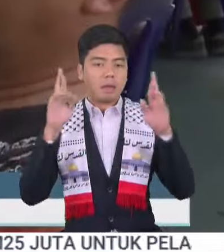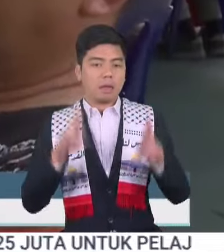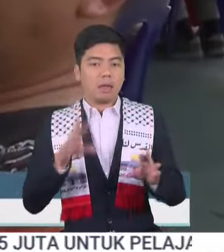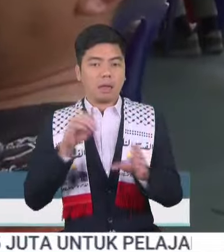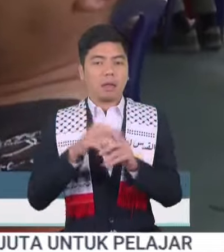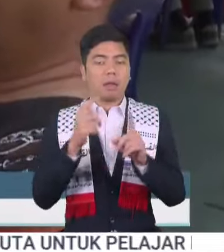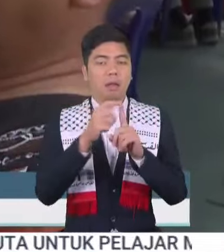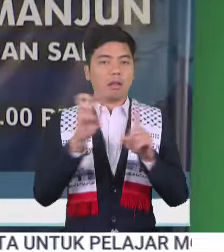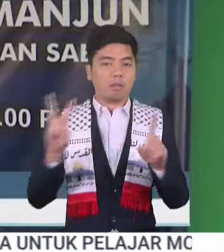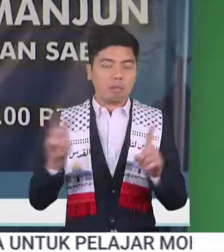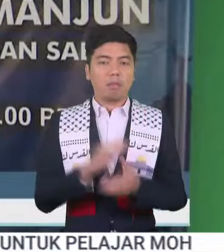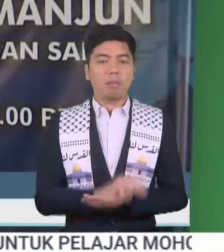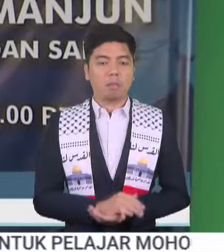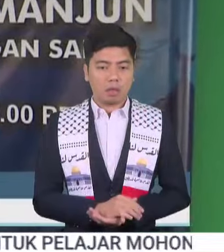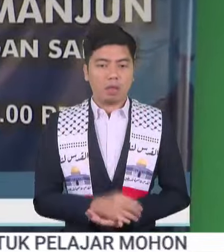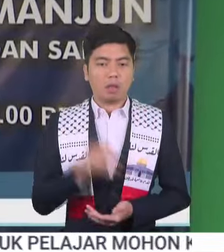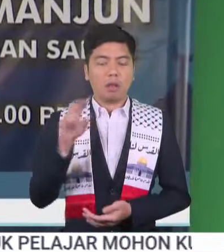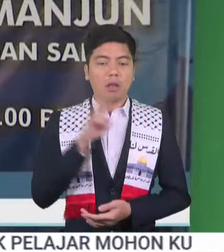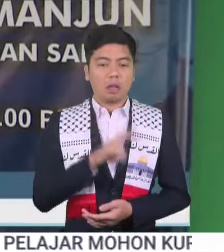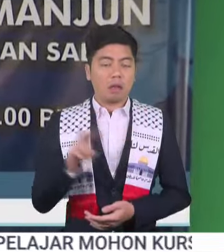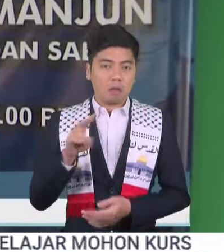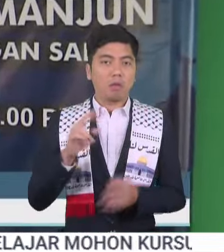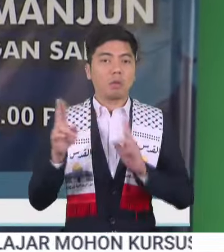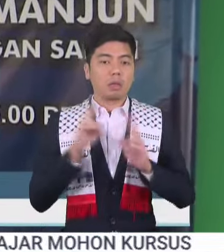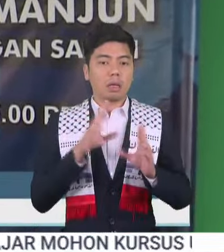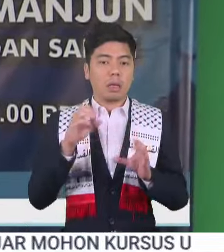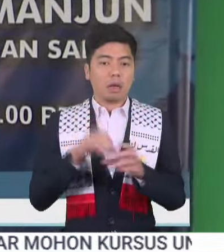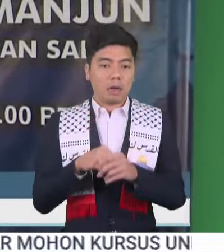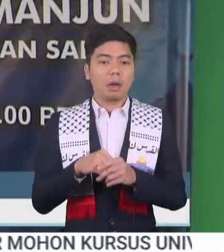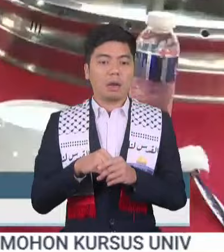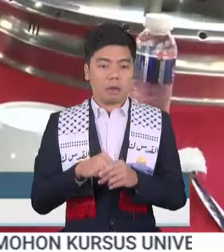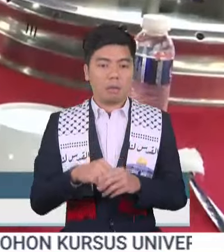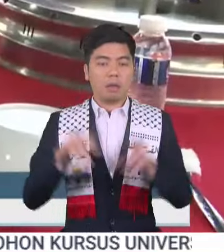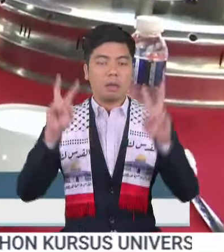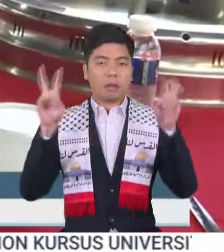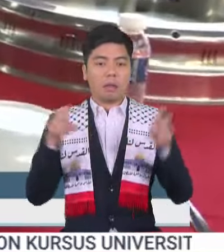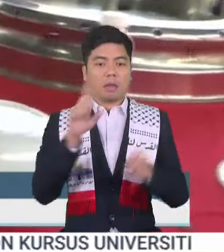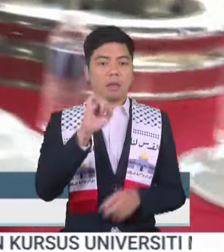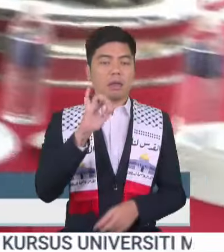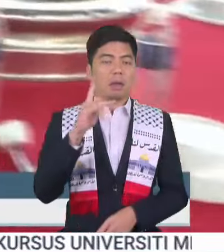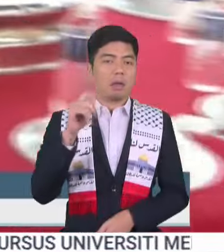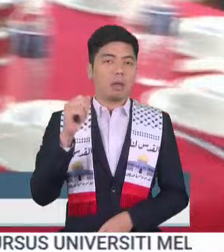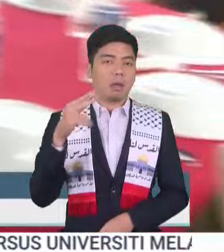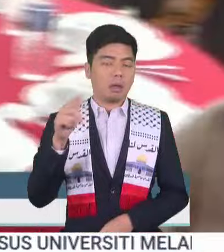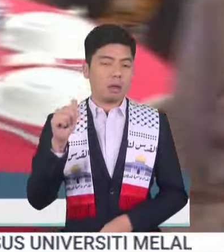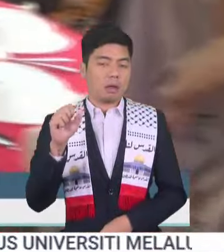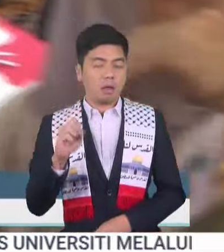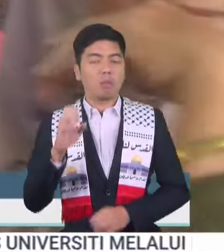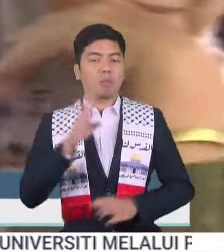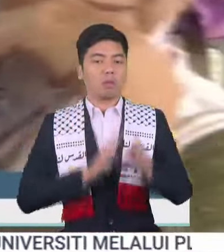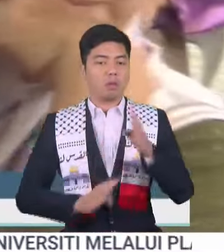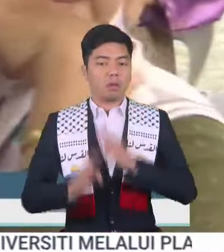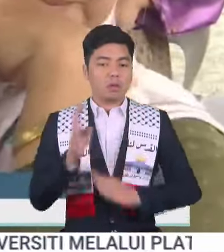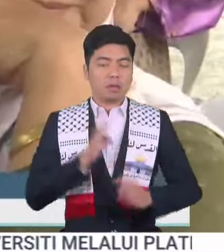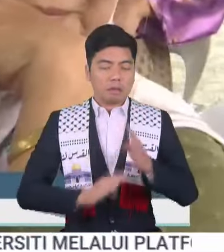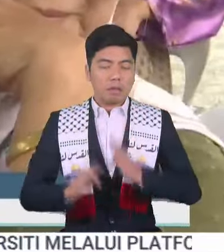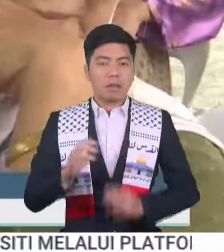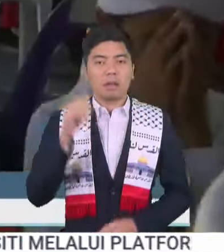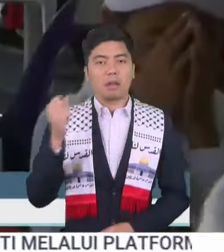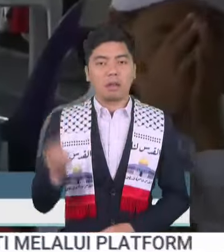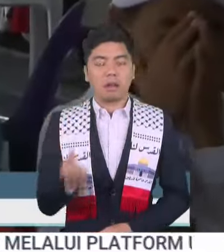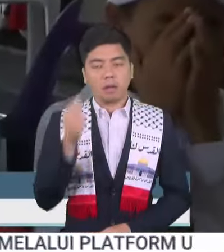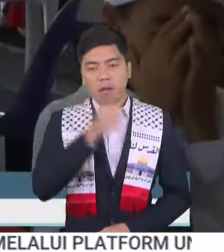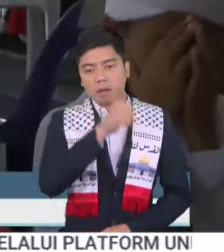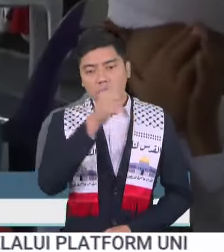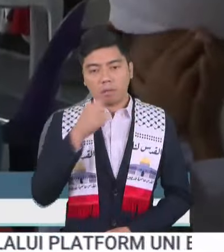dan Kimanis. Beliau menyatakan demikian semasa program Seikhlas Budi Sesuci Ramadan 2024 di Surau Nur